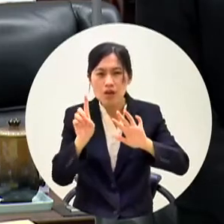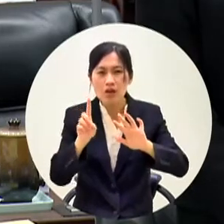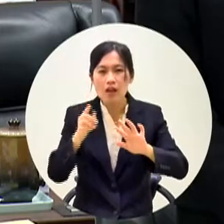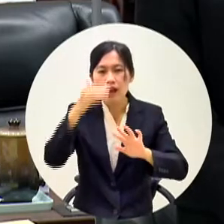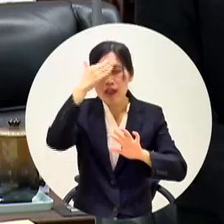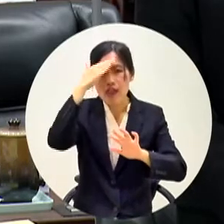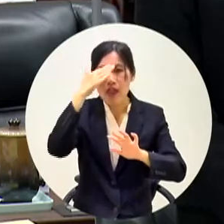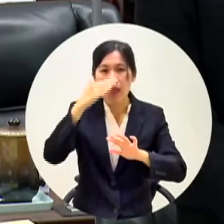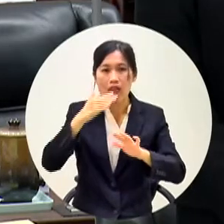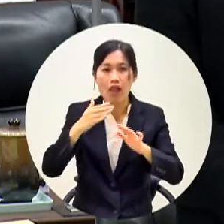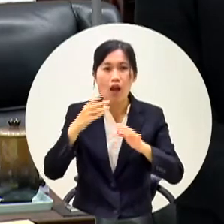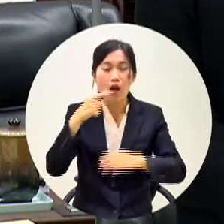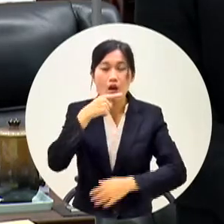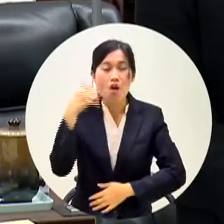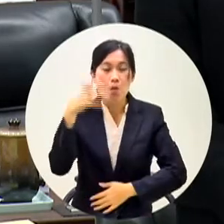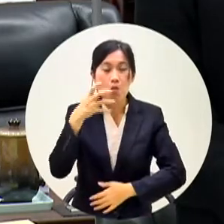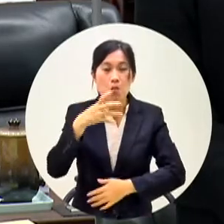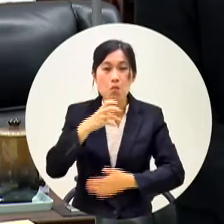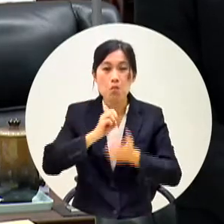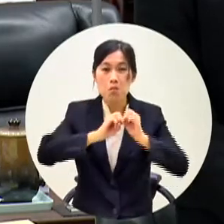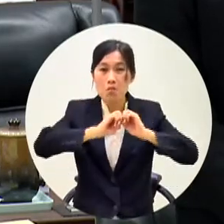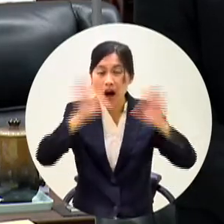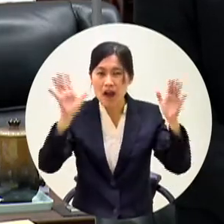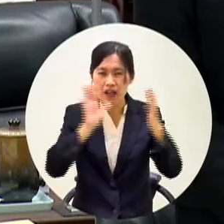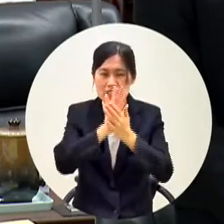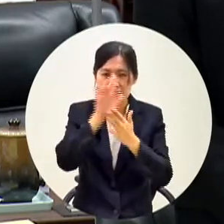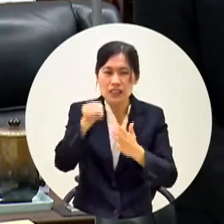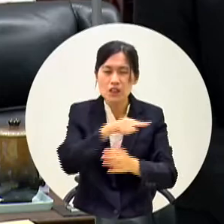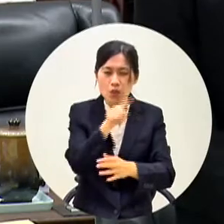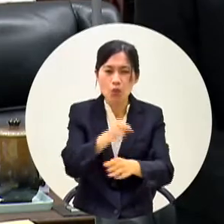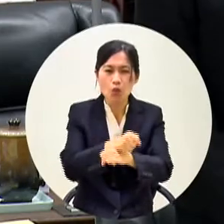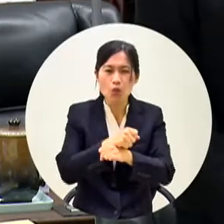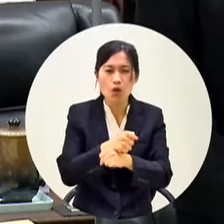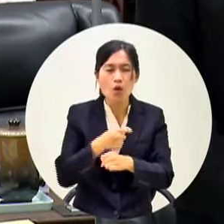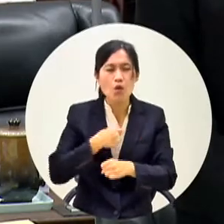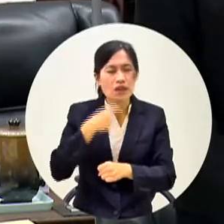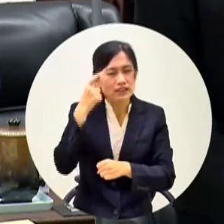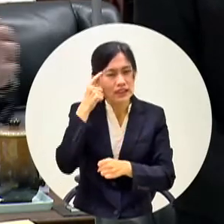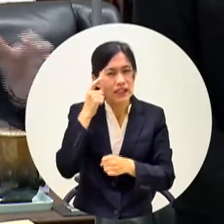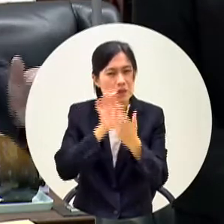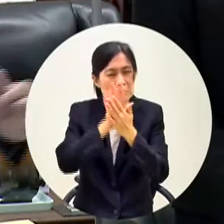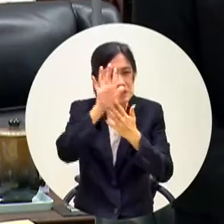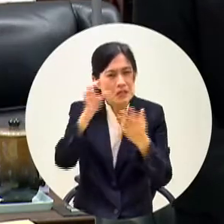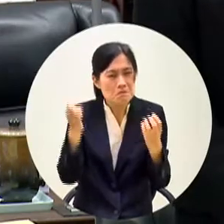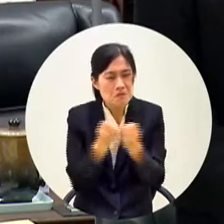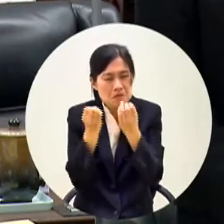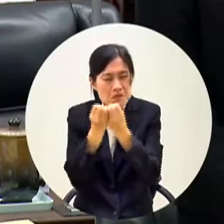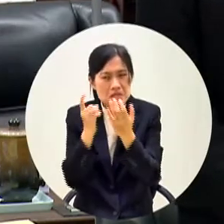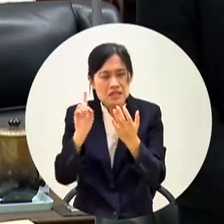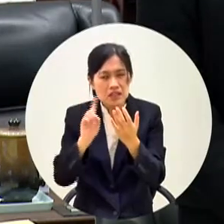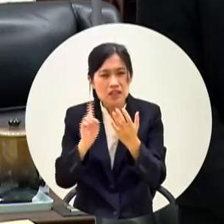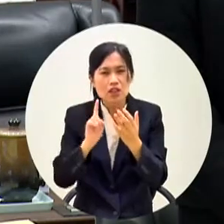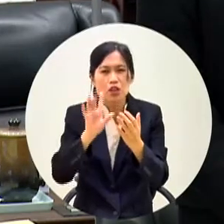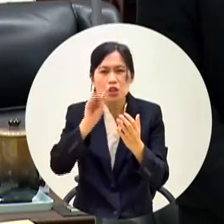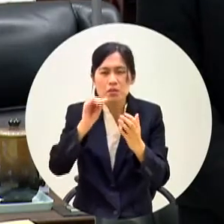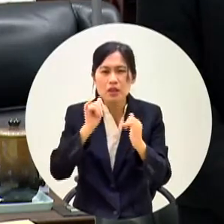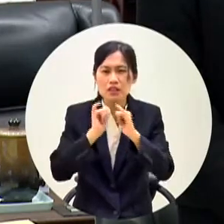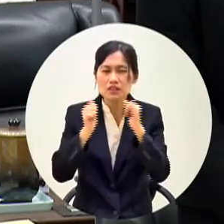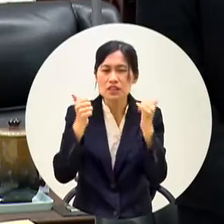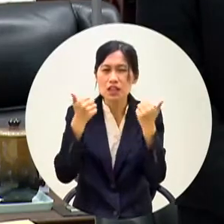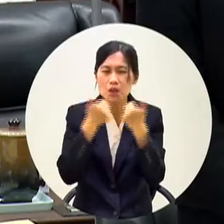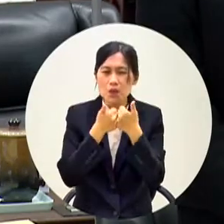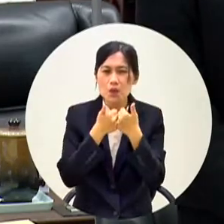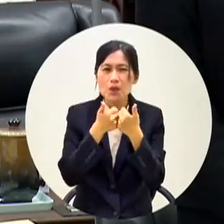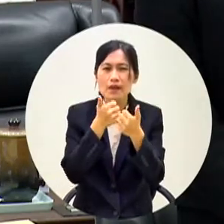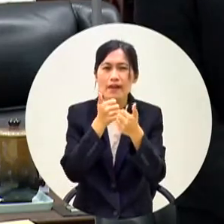后，我们开始关注。我很期待说，未来像类似这样的案例，我们是不是可以有更多的社会安全网去主动去